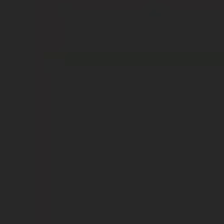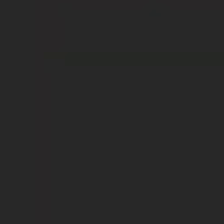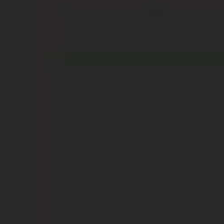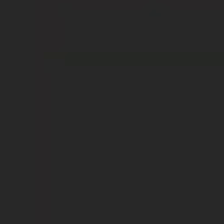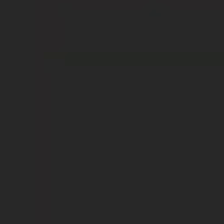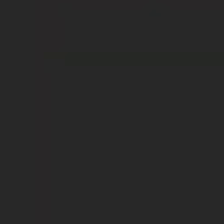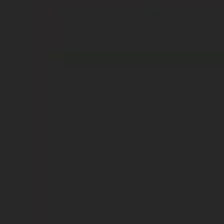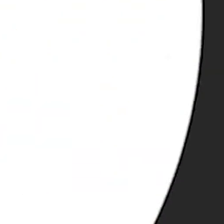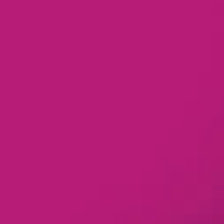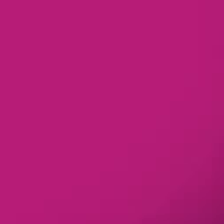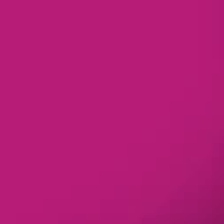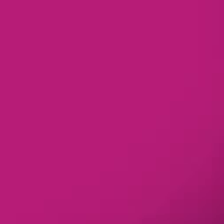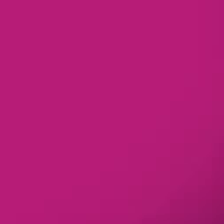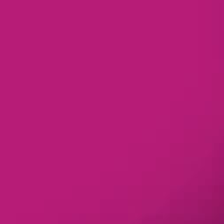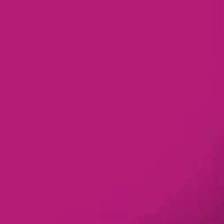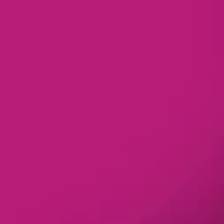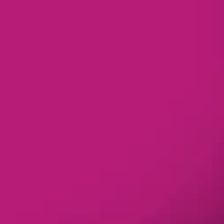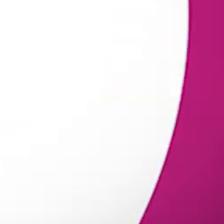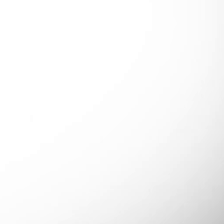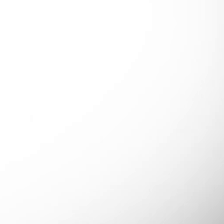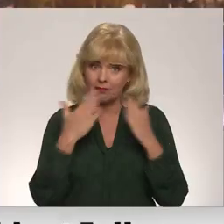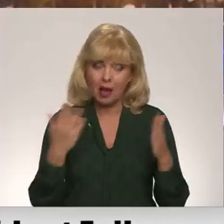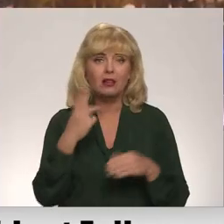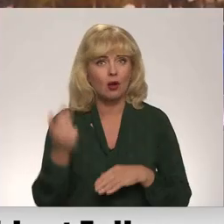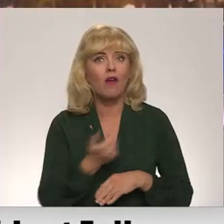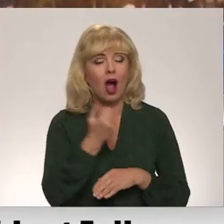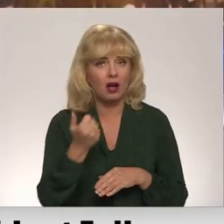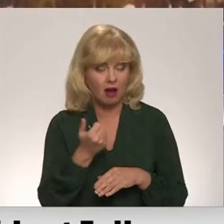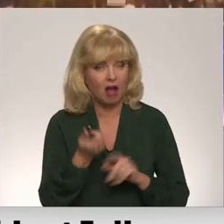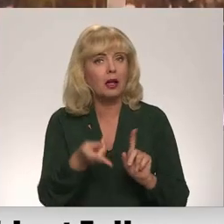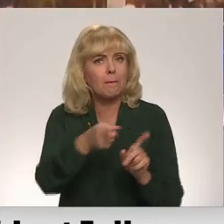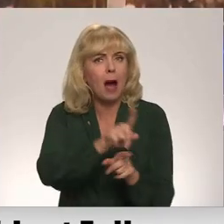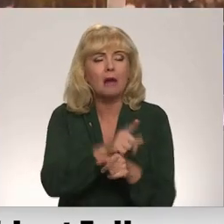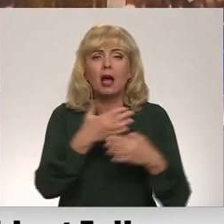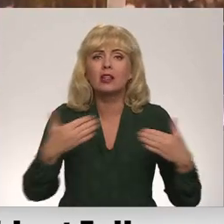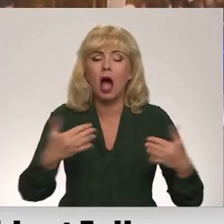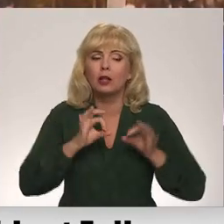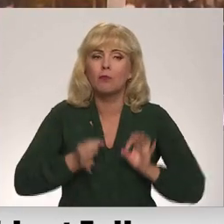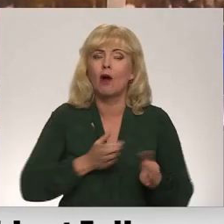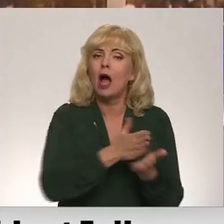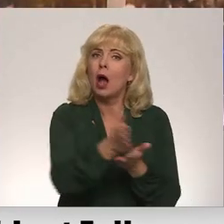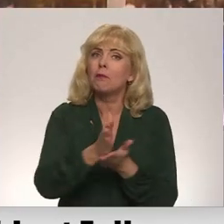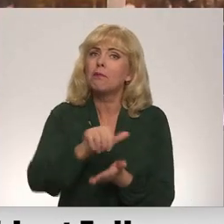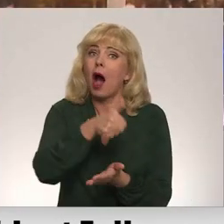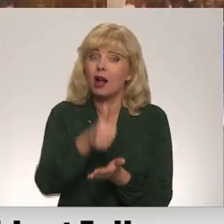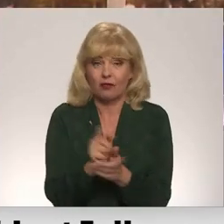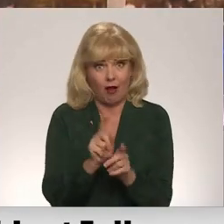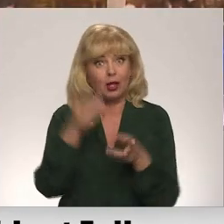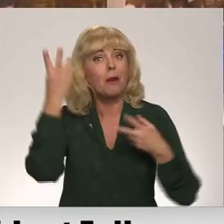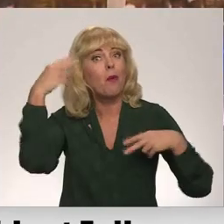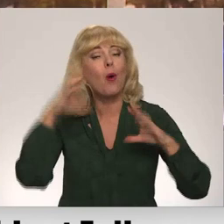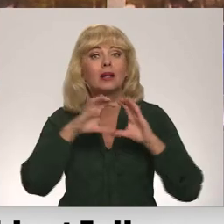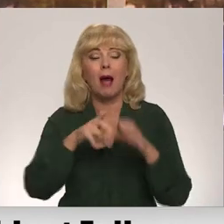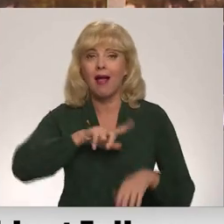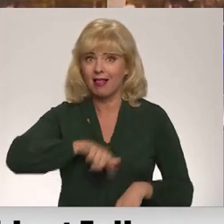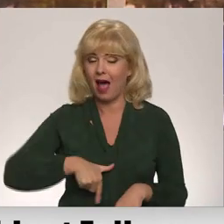Re, viss ēters ir te! Viesuši pārmaiņas dažādu profesiju pārstāvjiem arī modes pasaulē.